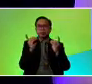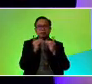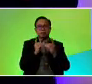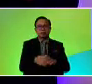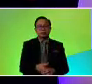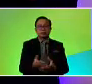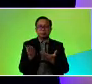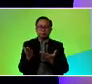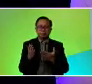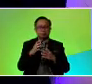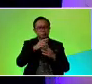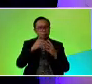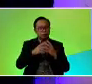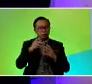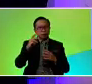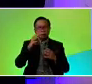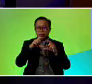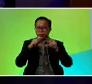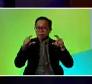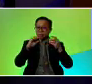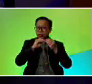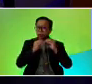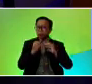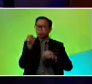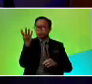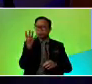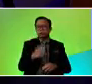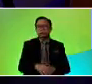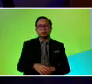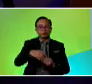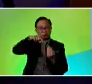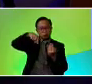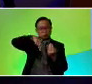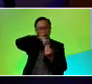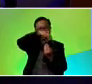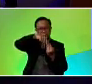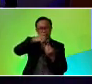fazilah dulu dan kita pusing